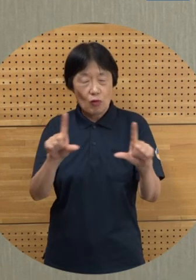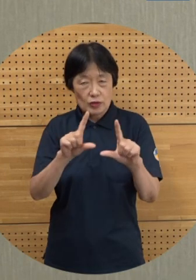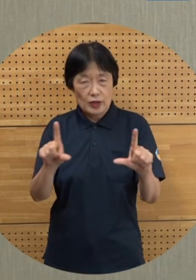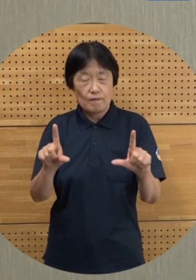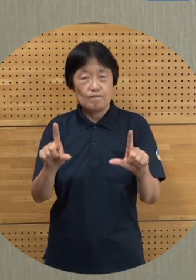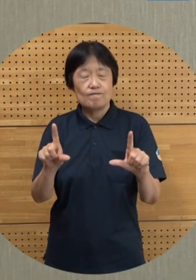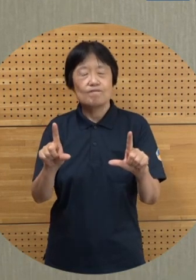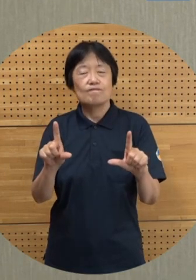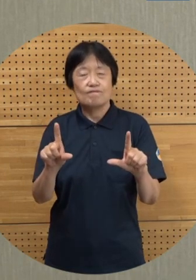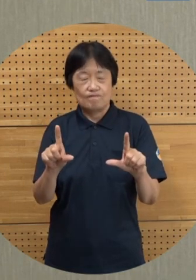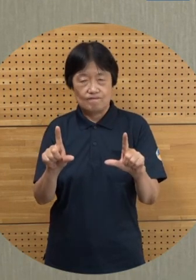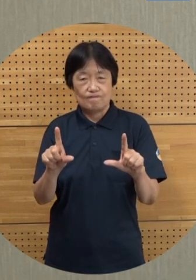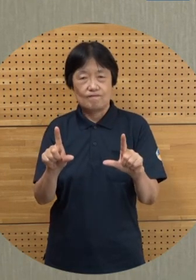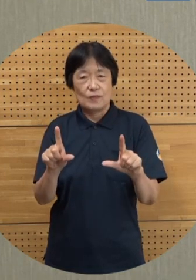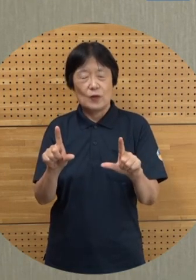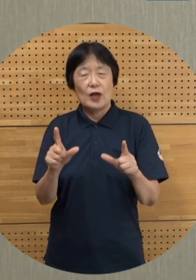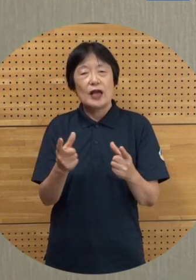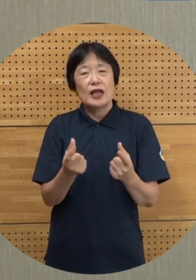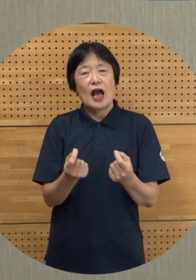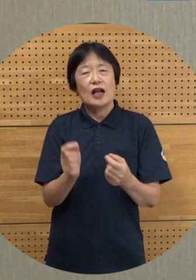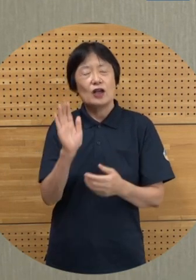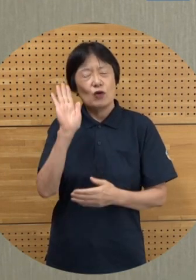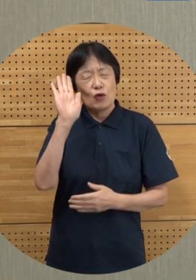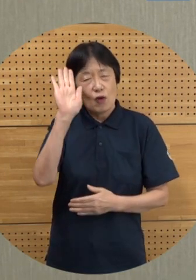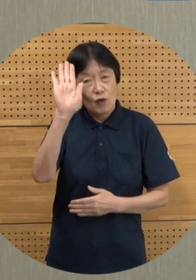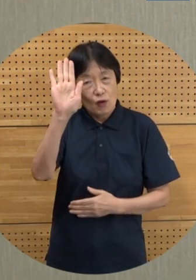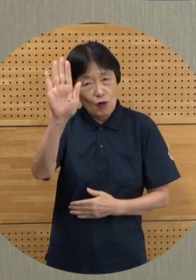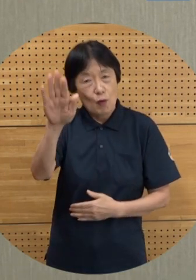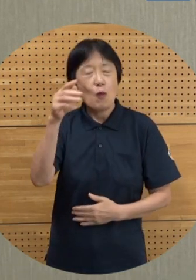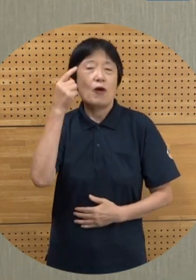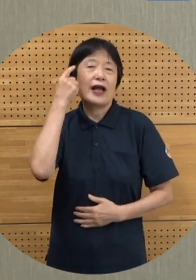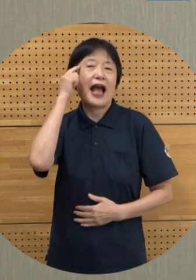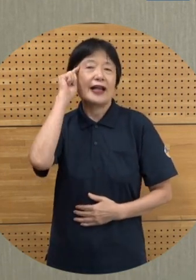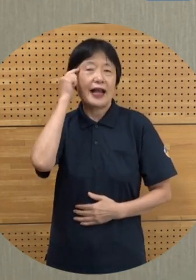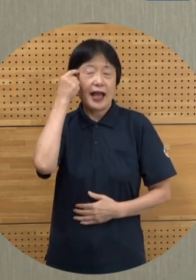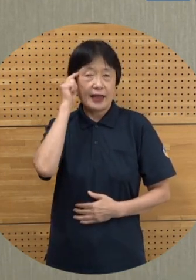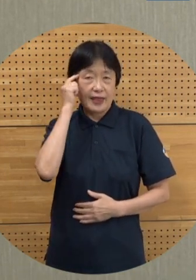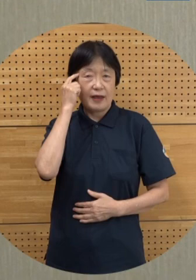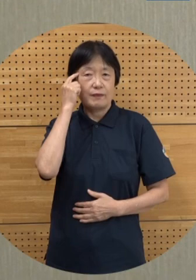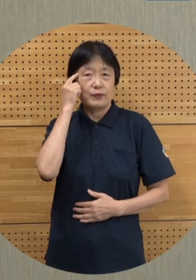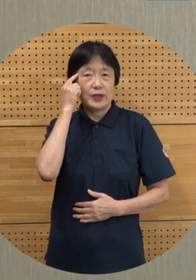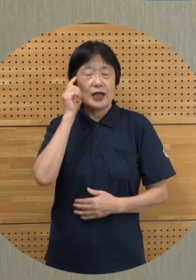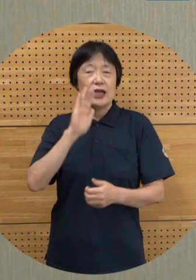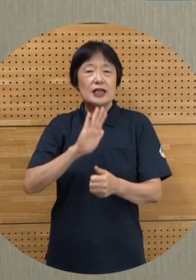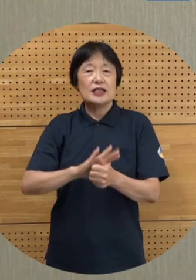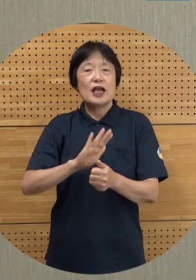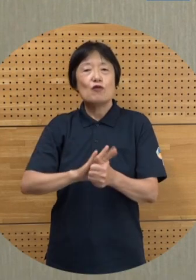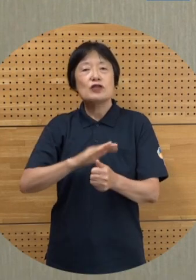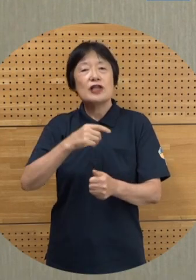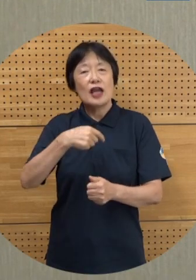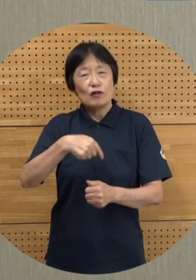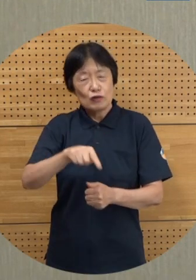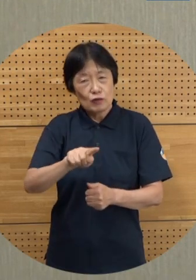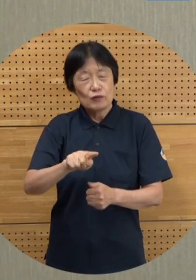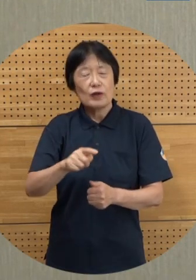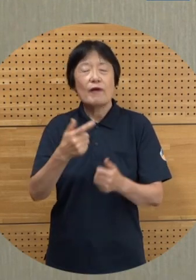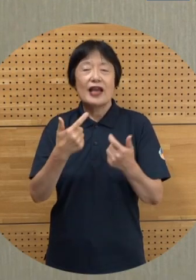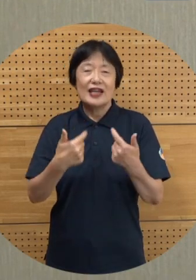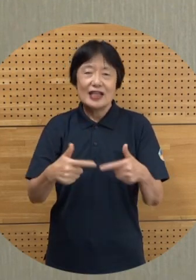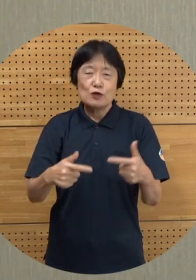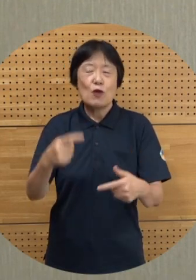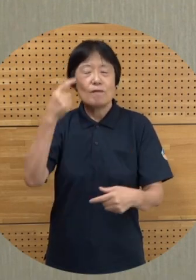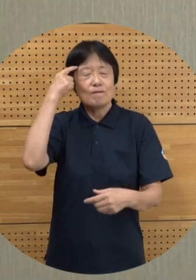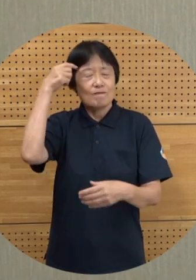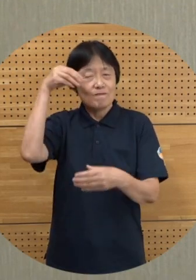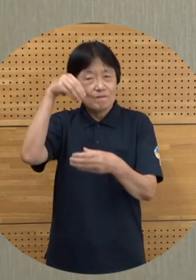今っていうよりもやはりこの先、今後のことを考えて支援していくっていうふうなことを常に意